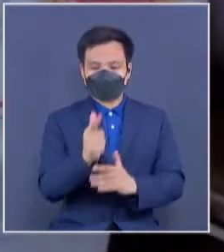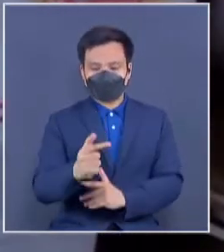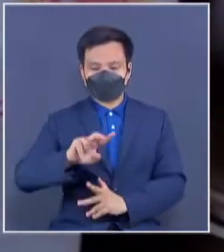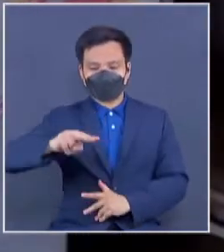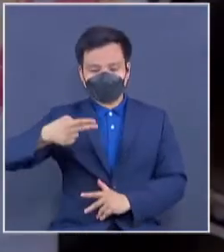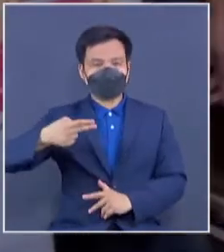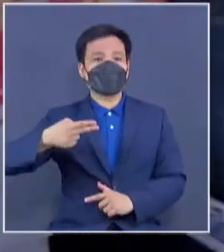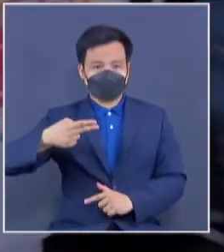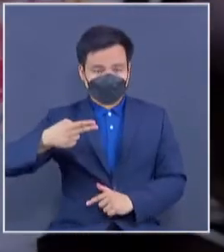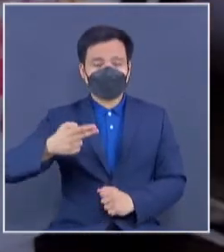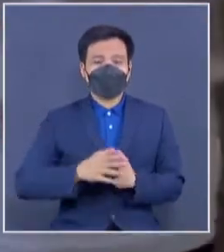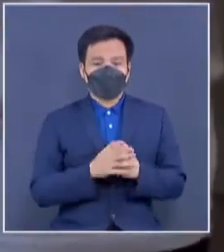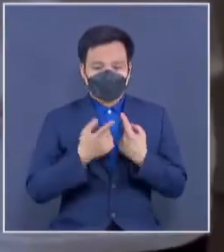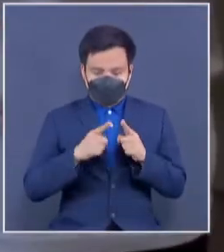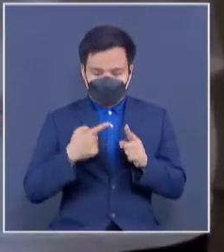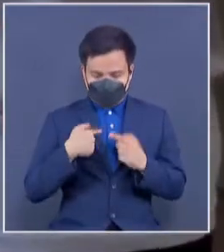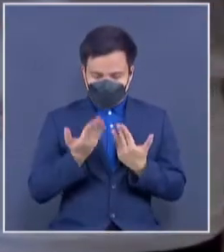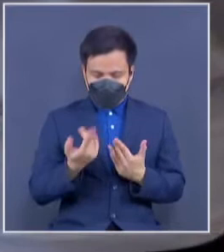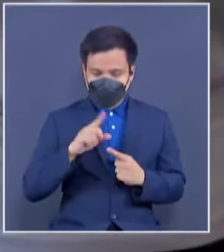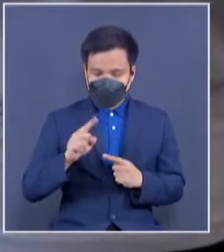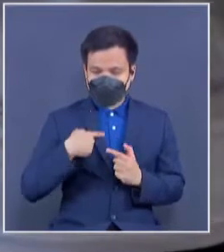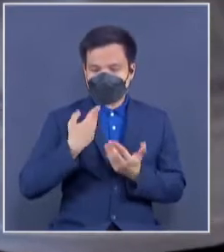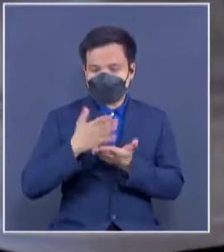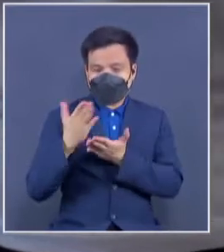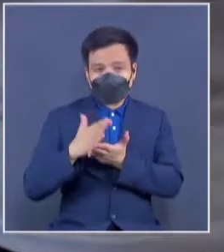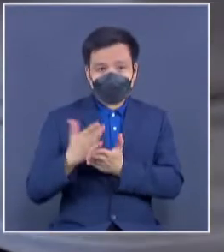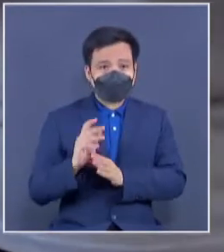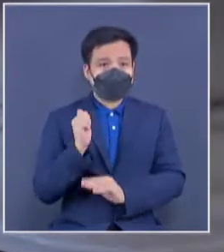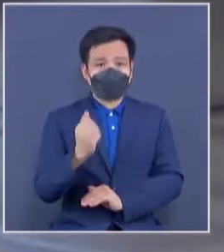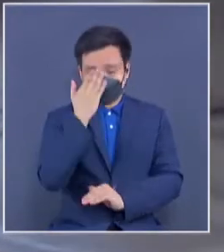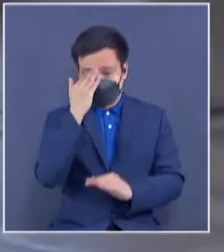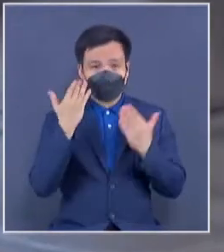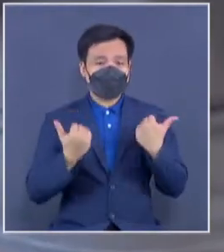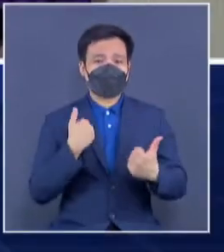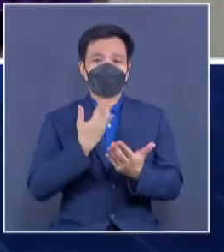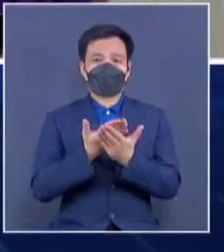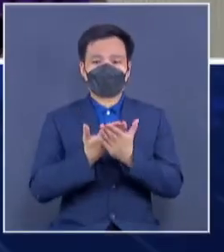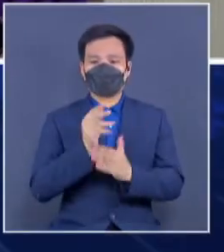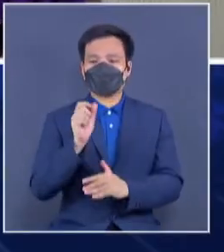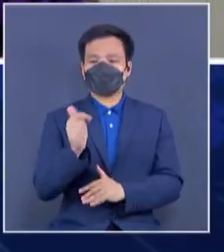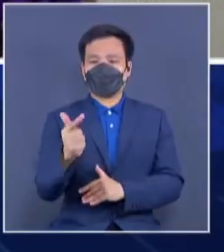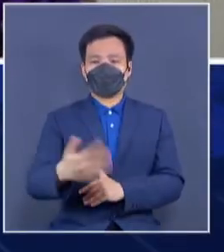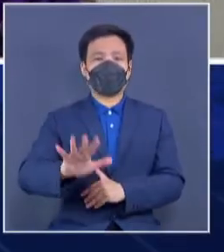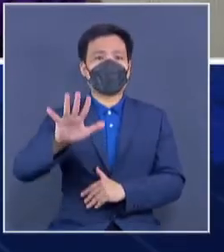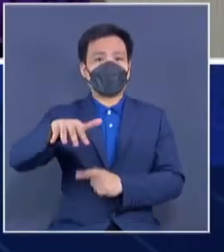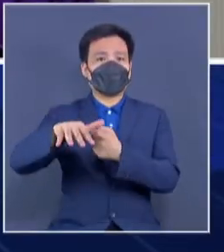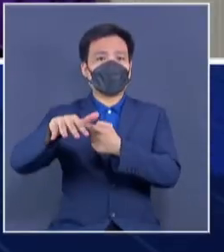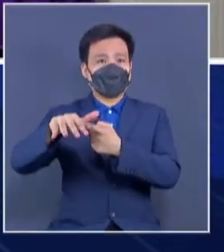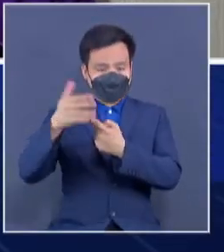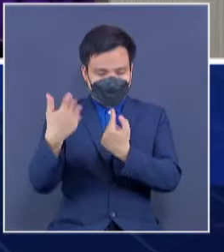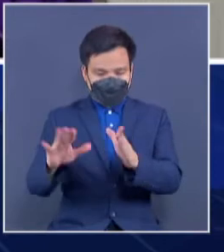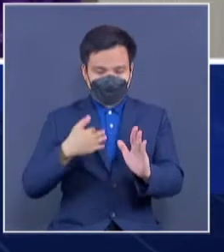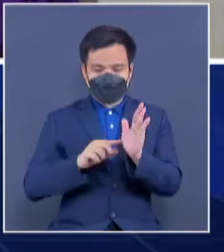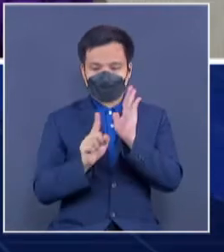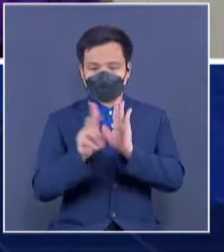บาทน่ะเขาบอกว่าขอแบ่งจ่ายเพราะแบ่งใจเป็นงวดได้ไหมตอนนี้ก็จ่ายมาแล้ว 5,000บาทพอนะจราจรไอครั้ง